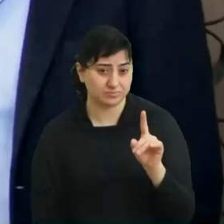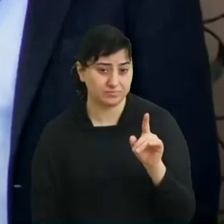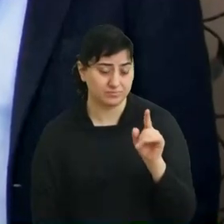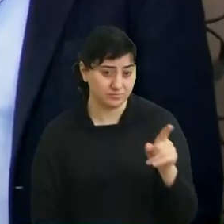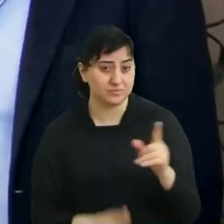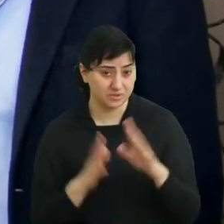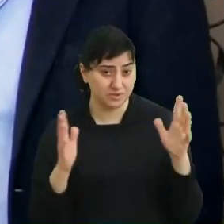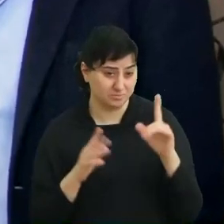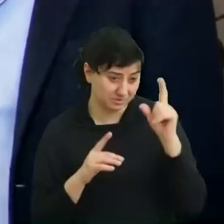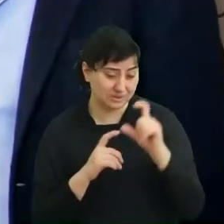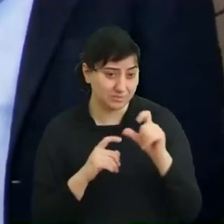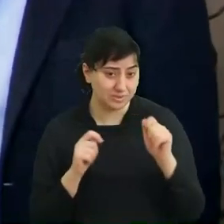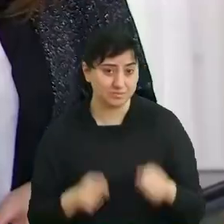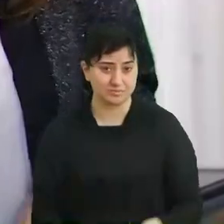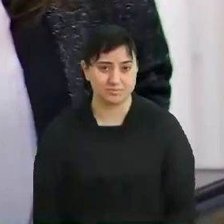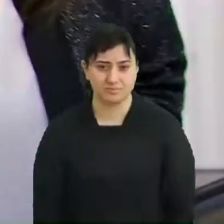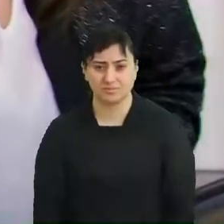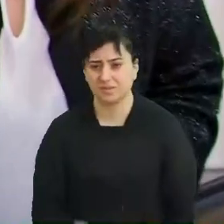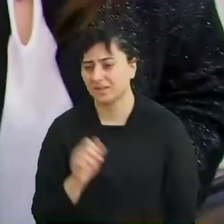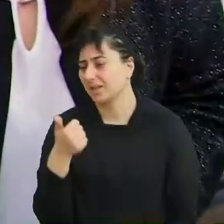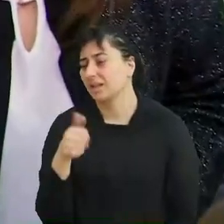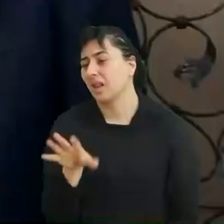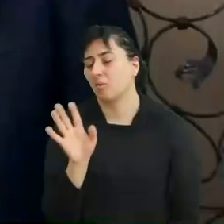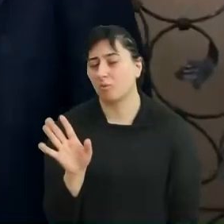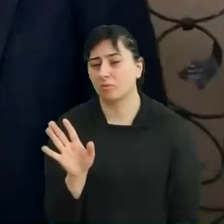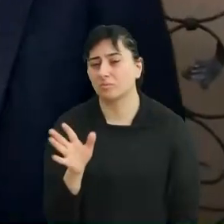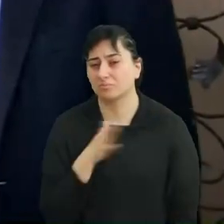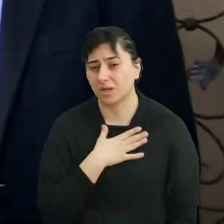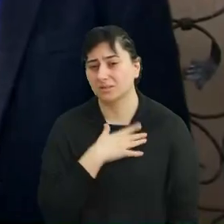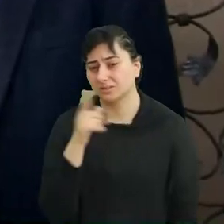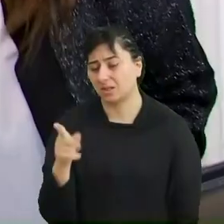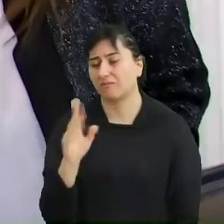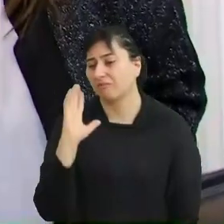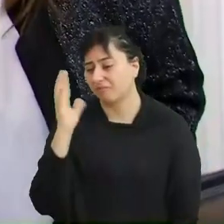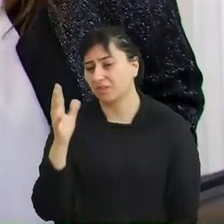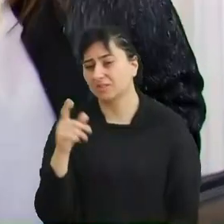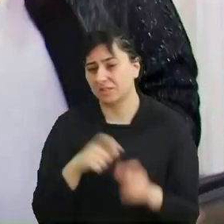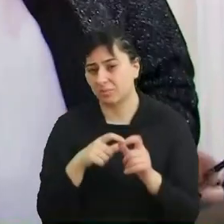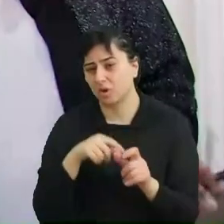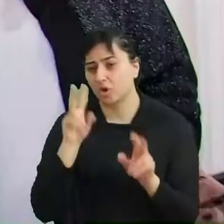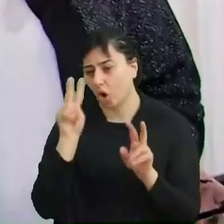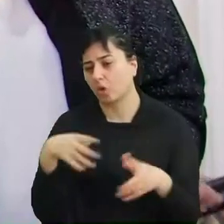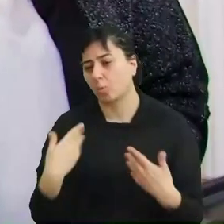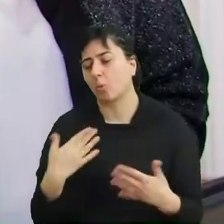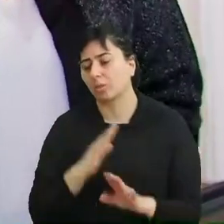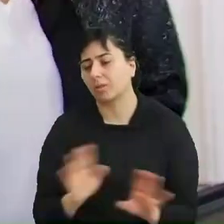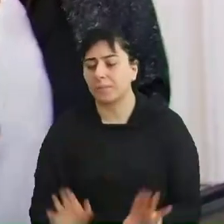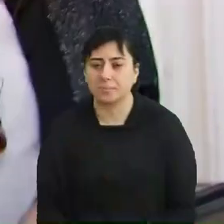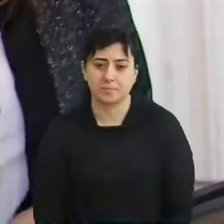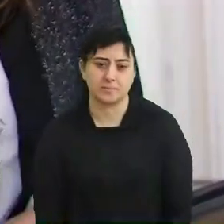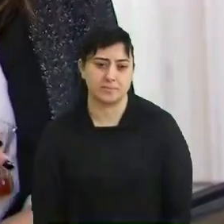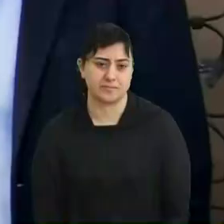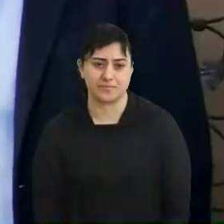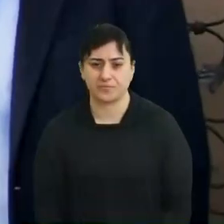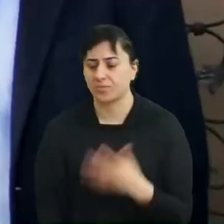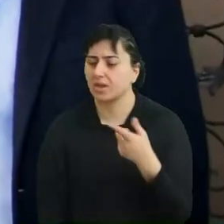boyu abartılı bir Serpil taklidi yapayım mı? Aa, hiç gerek yok hayatım. Ben senin abartılı Serpil taklitlerini bol bol gördüm zaten.